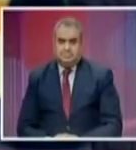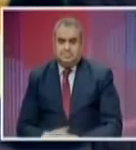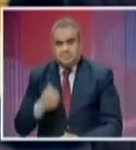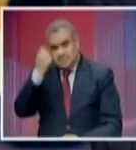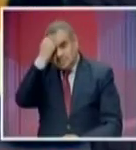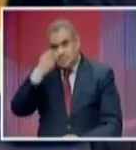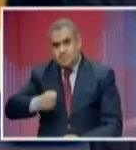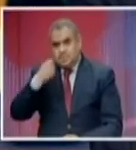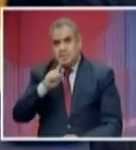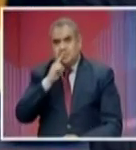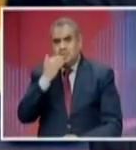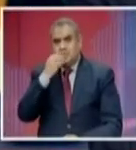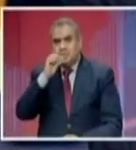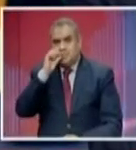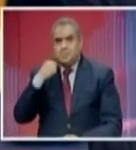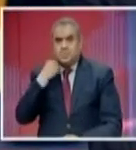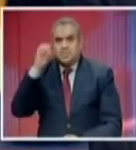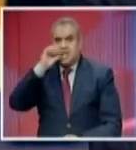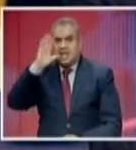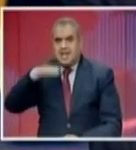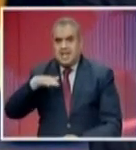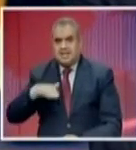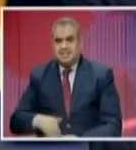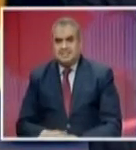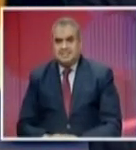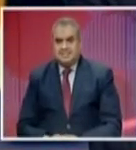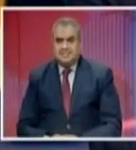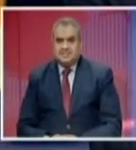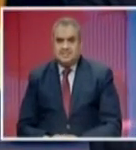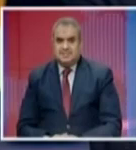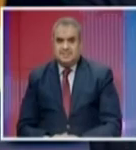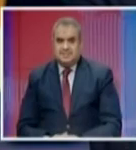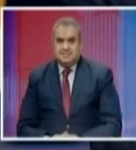مبروك للبطل محمود عادل عبد الحافظ.